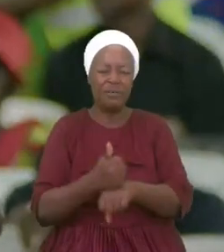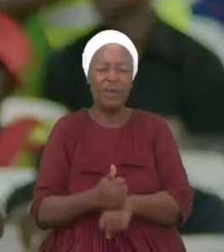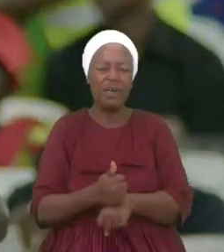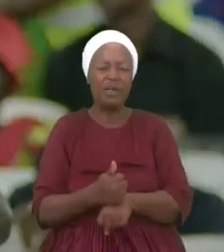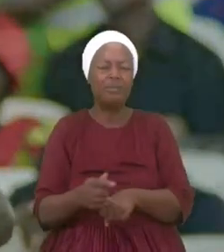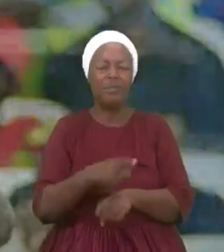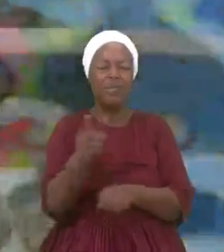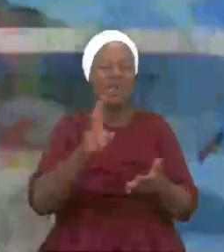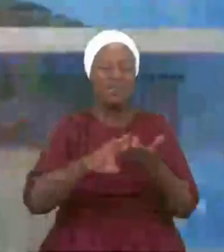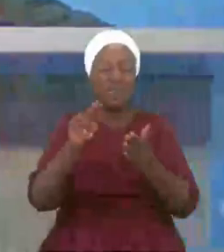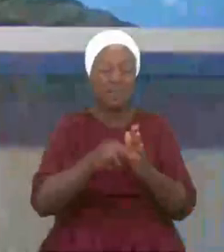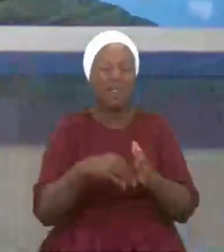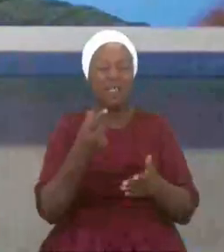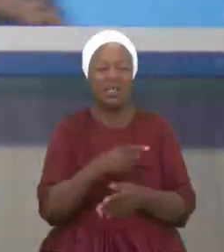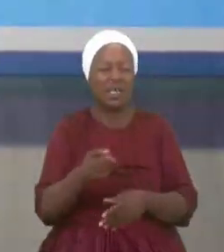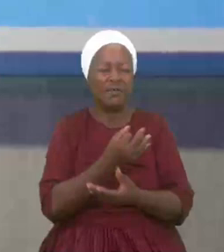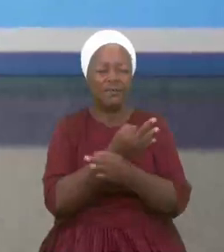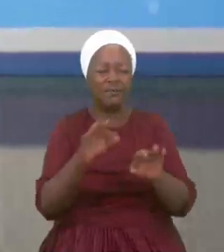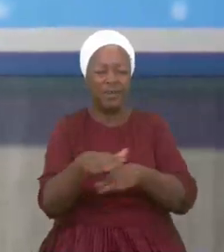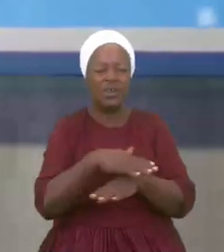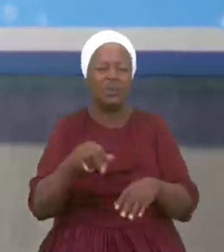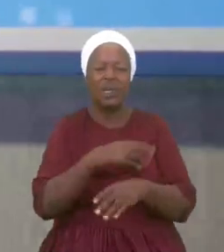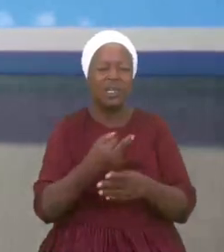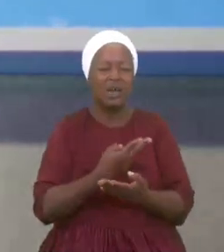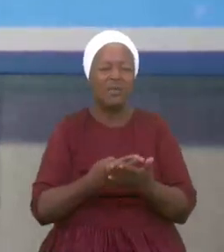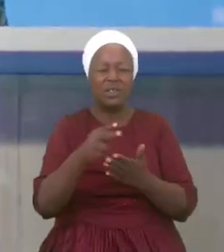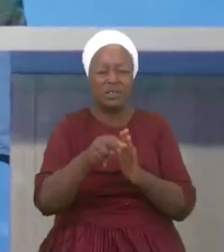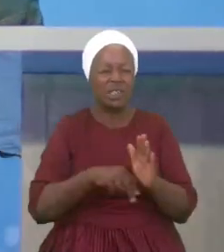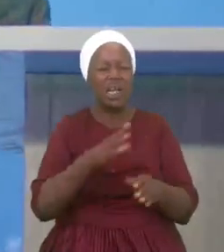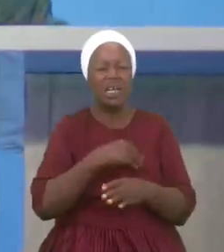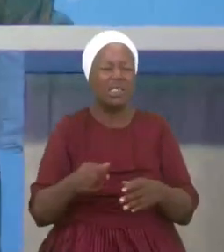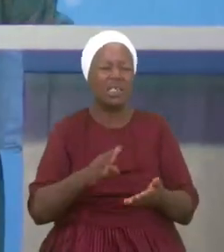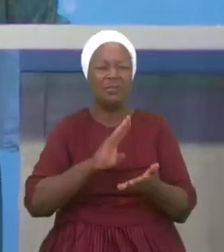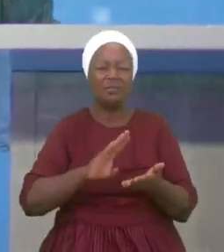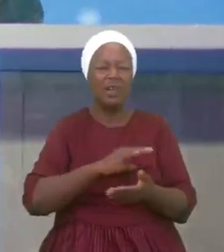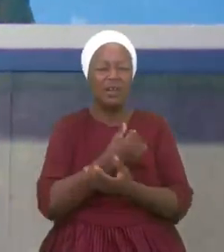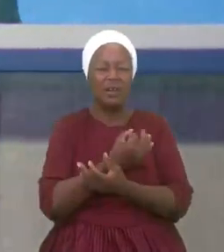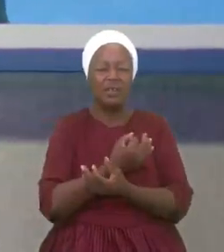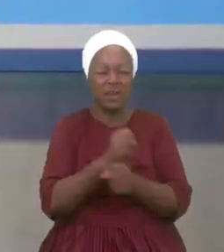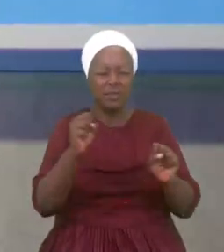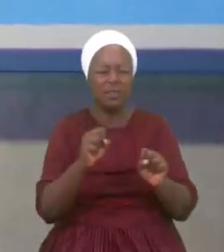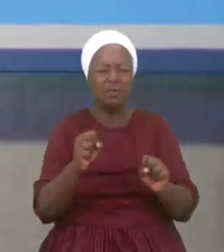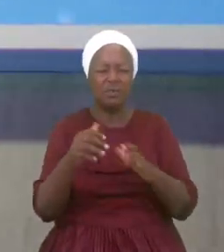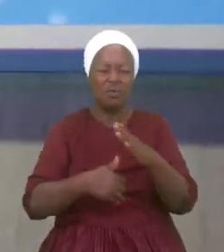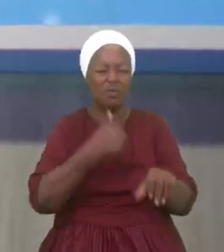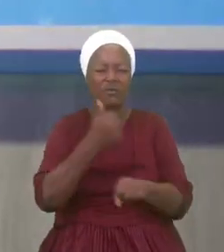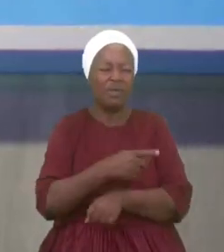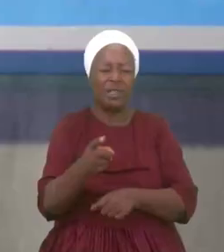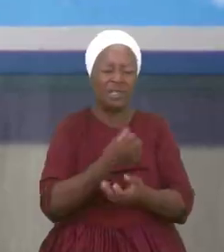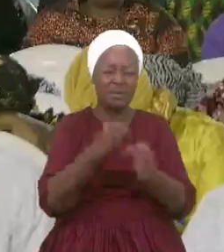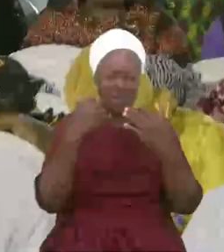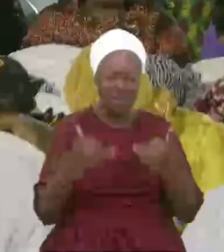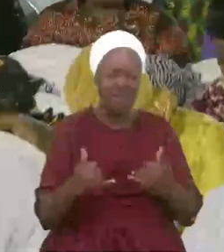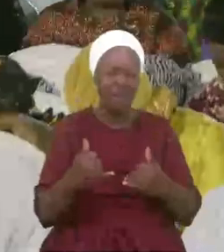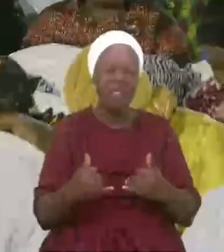évidente dans leur vie au nord de Jésus Christ comme film le pardon le libération le